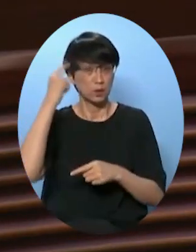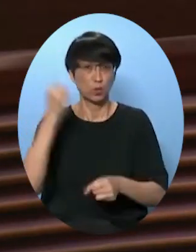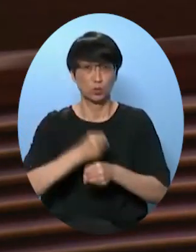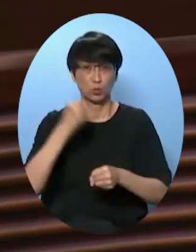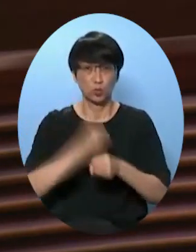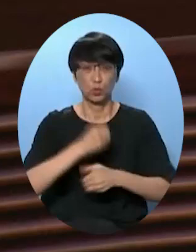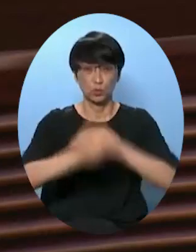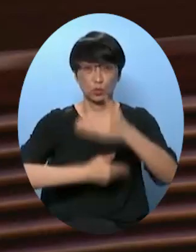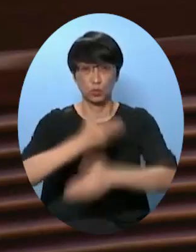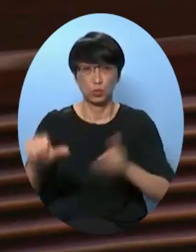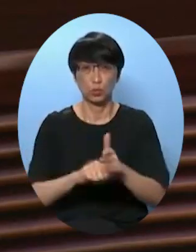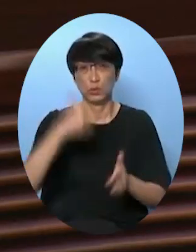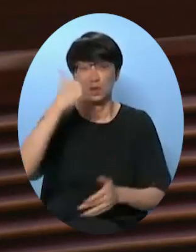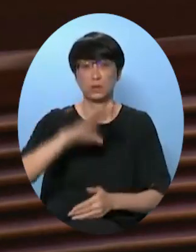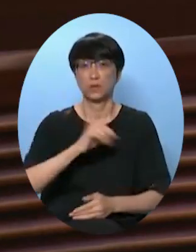進展。